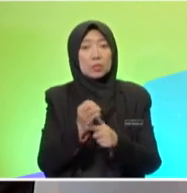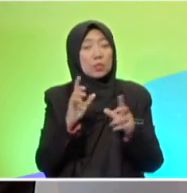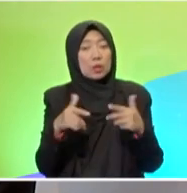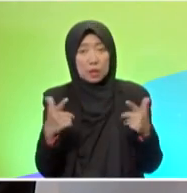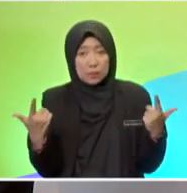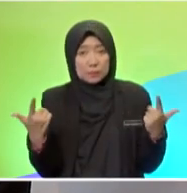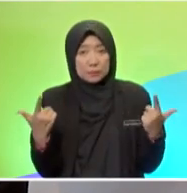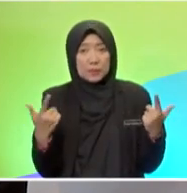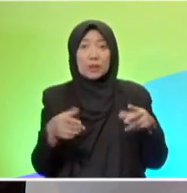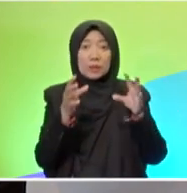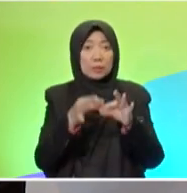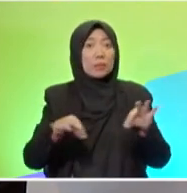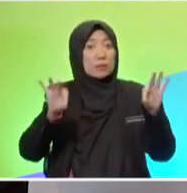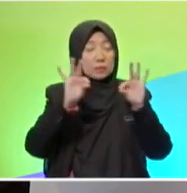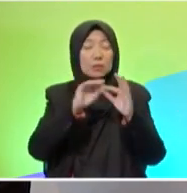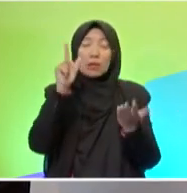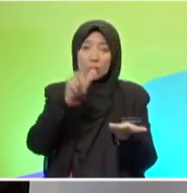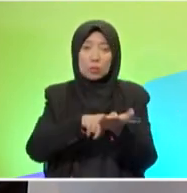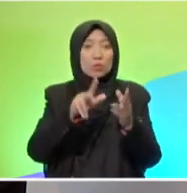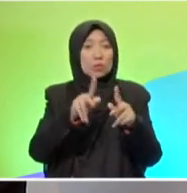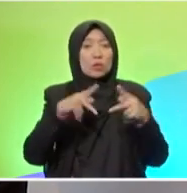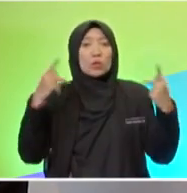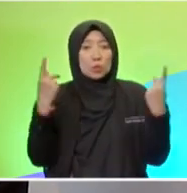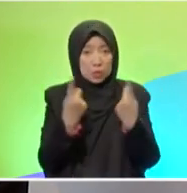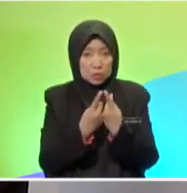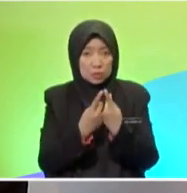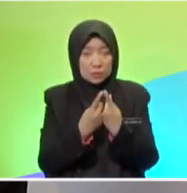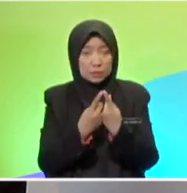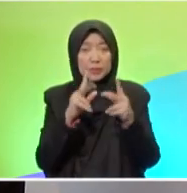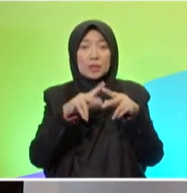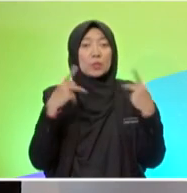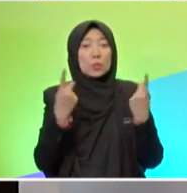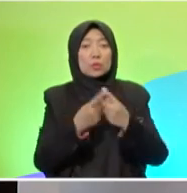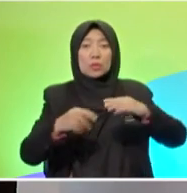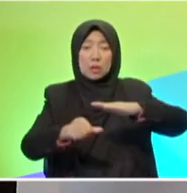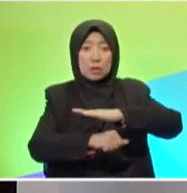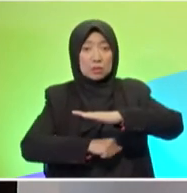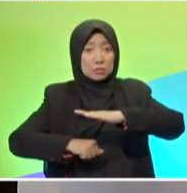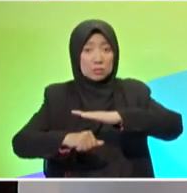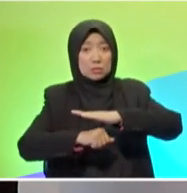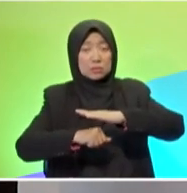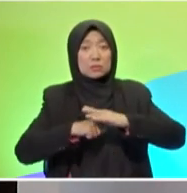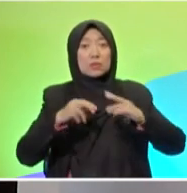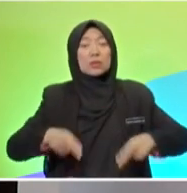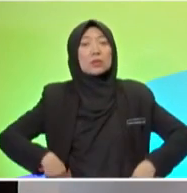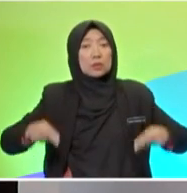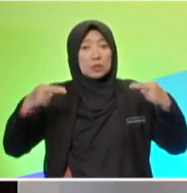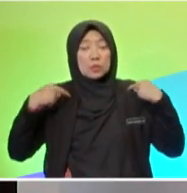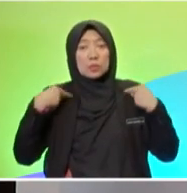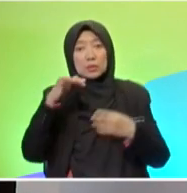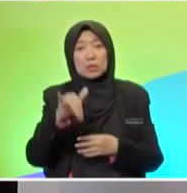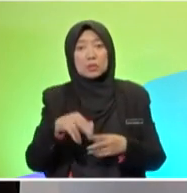penting keluarga keluarga keluarga adalah asas kehidupan yang